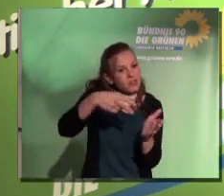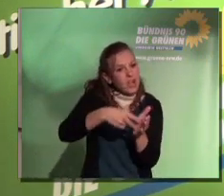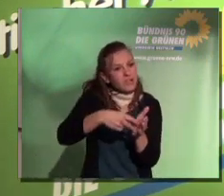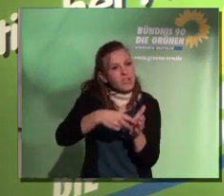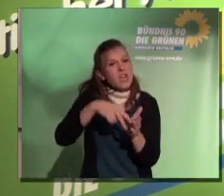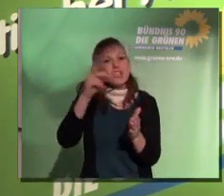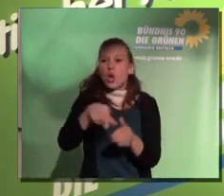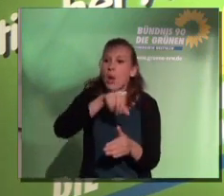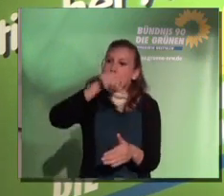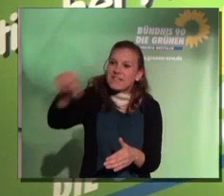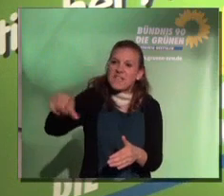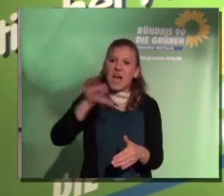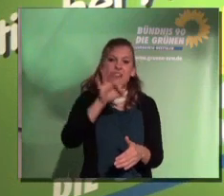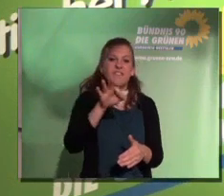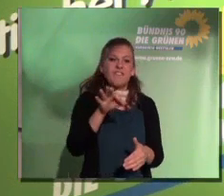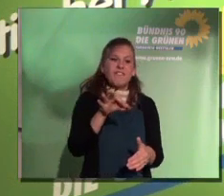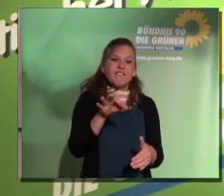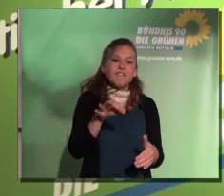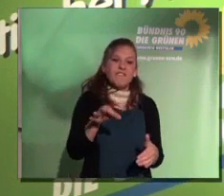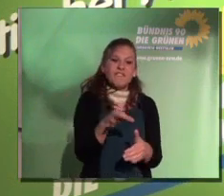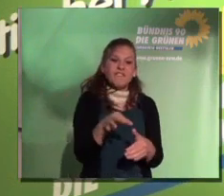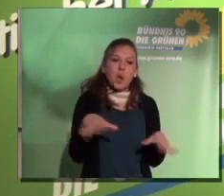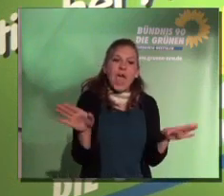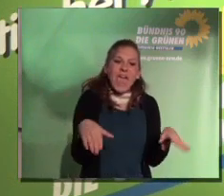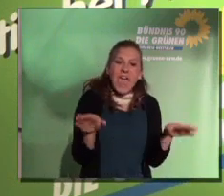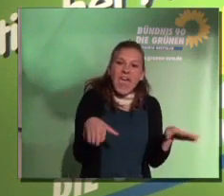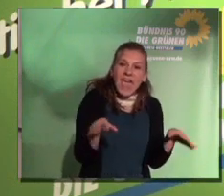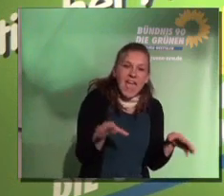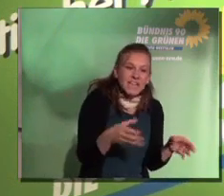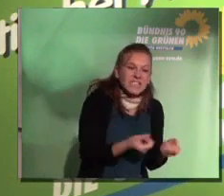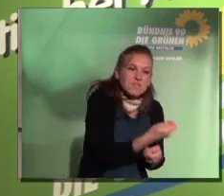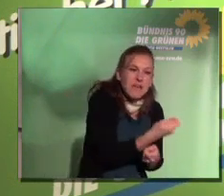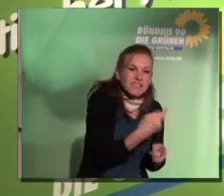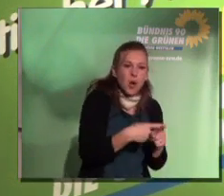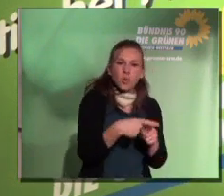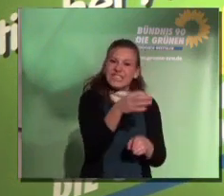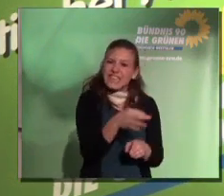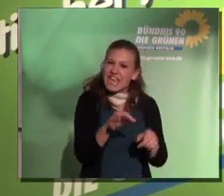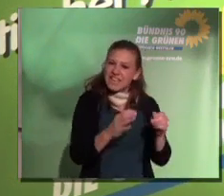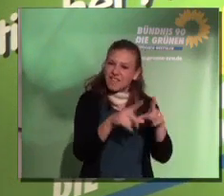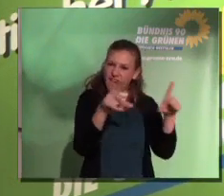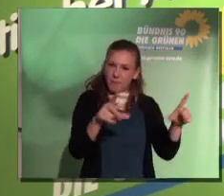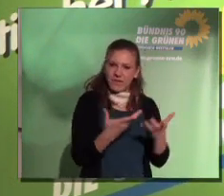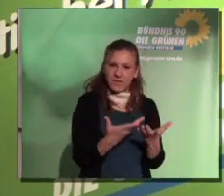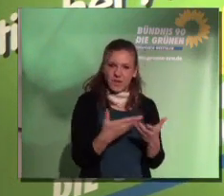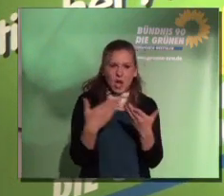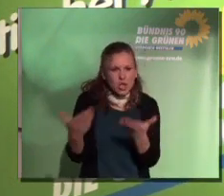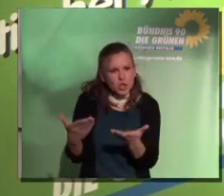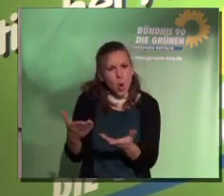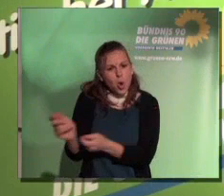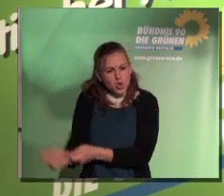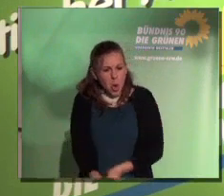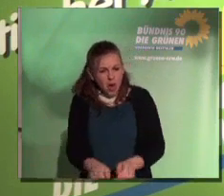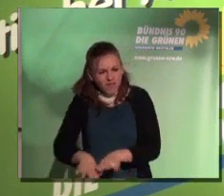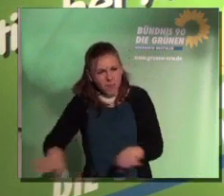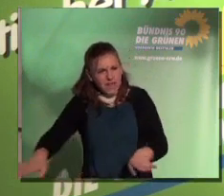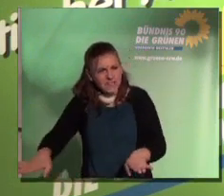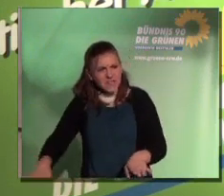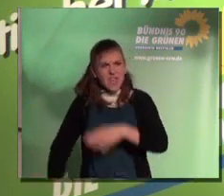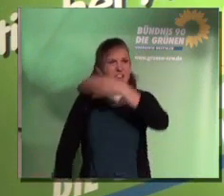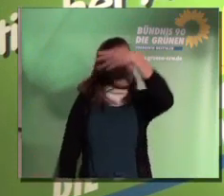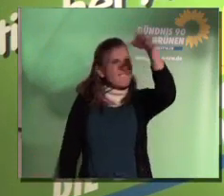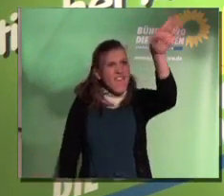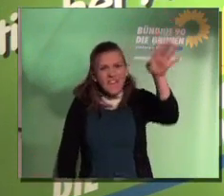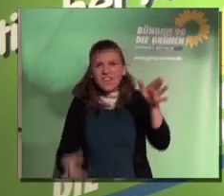Stromrechnung von Hähnchenmästern und Keksfabriken zahlen müssen und ob ein Golfplatz deswegen abwandert, weil ihm